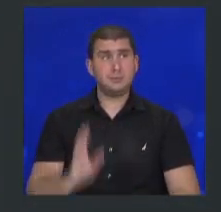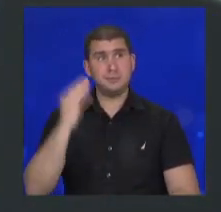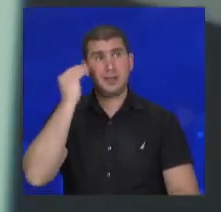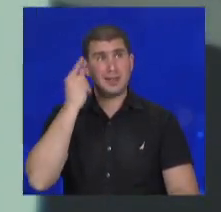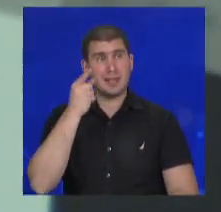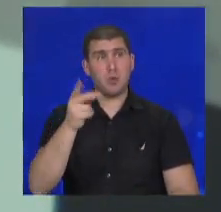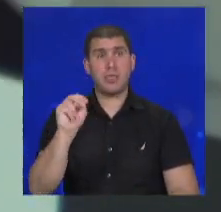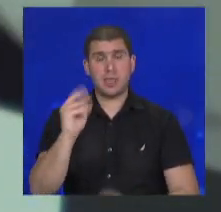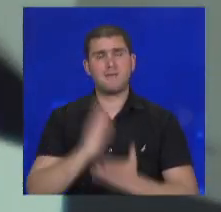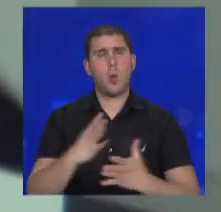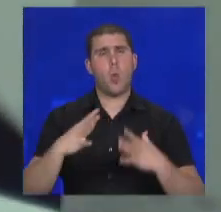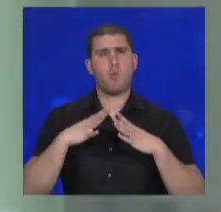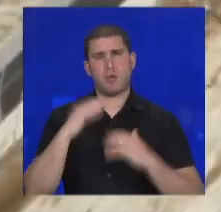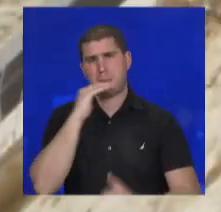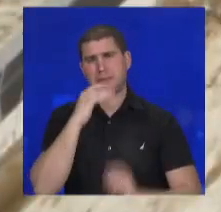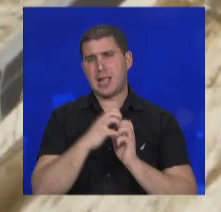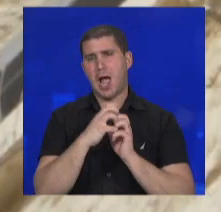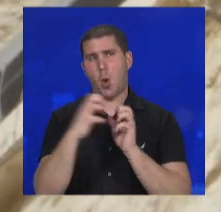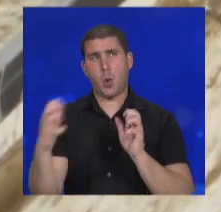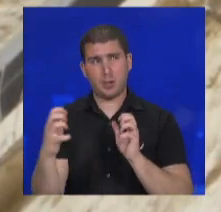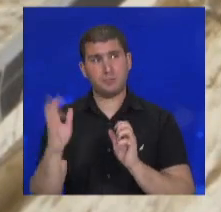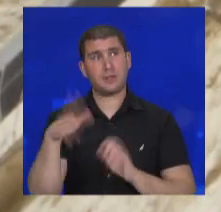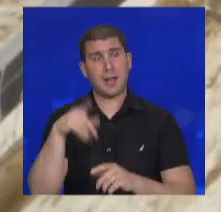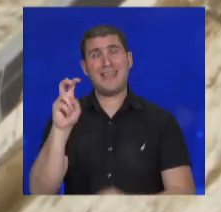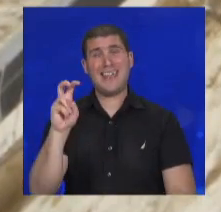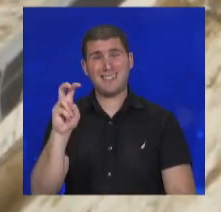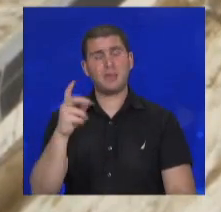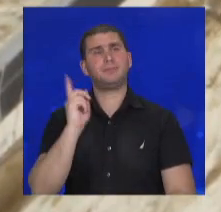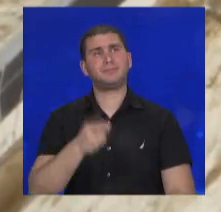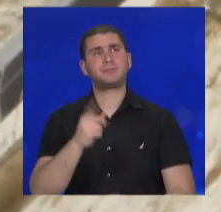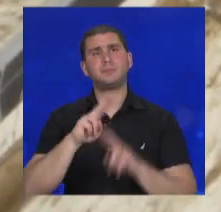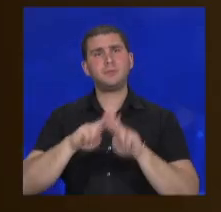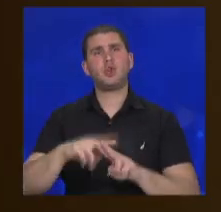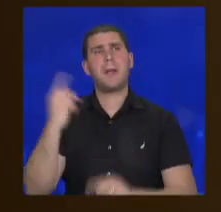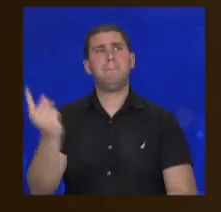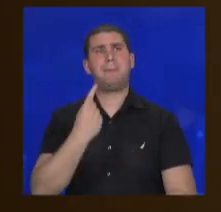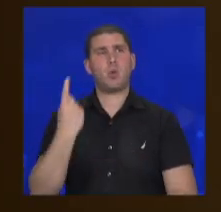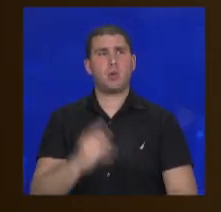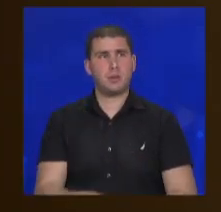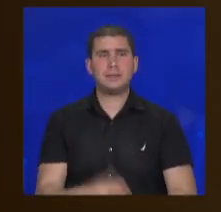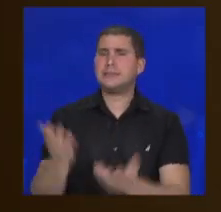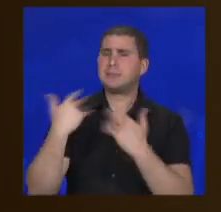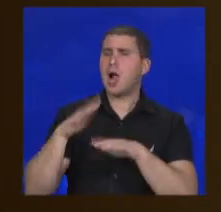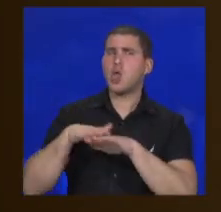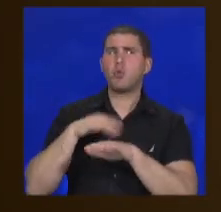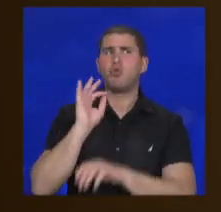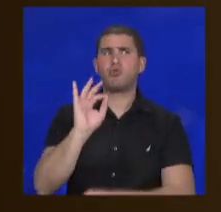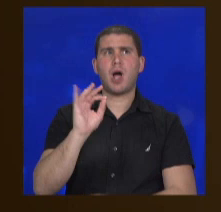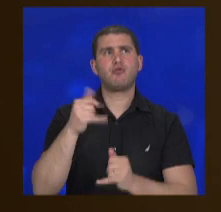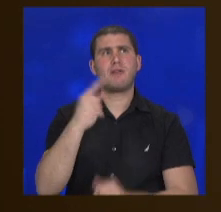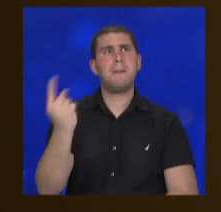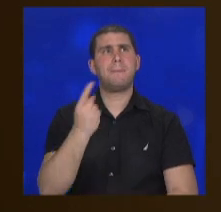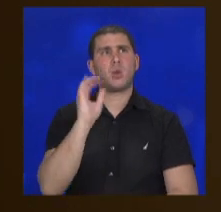נתן שיצאו לחופשת פסח ארוכה, גם עידן שנאלץ לשהות בבידוד. תספר לנו על התחושה עכשיו